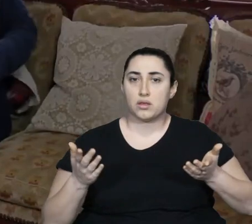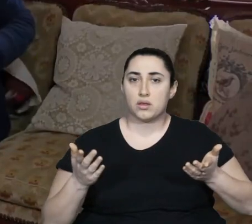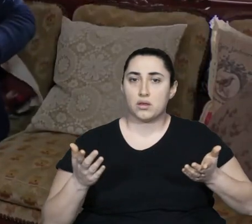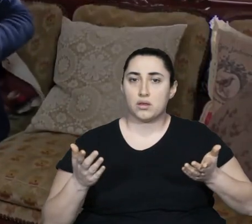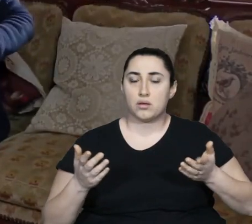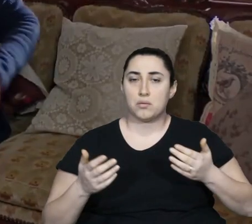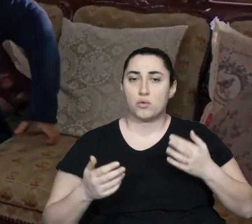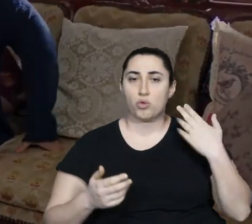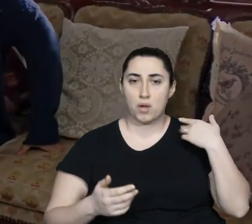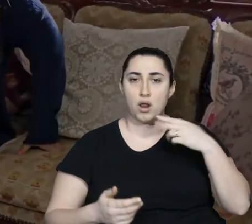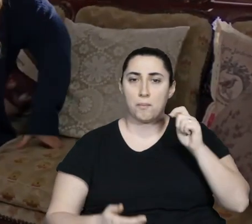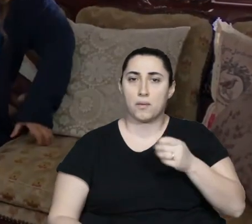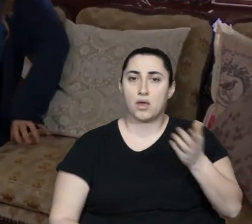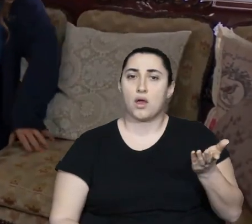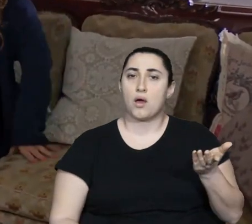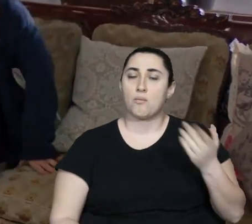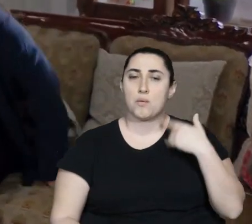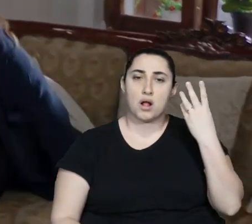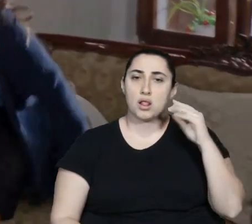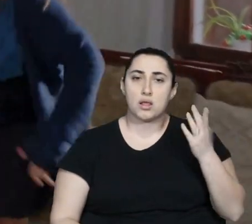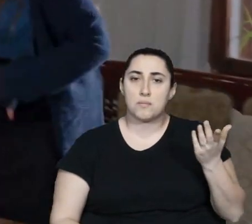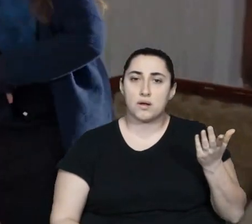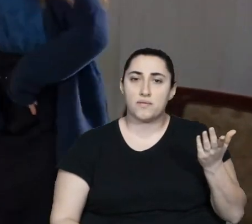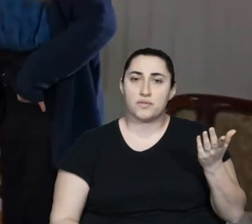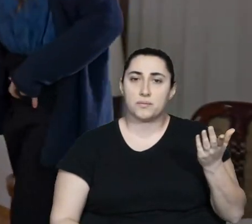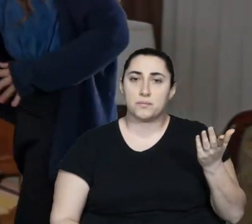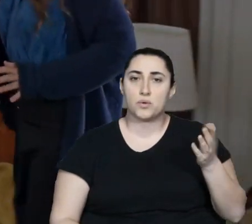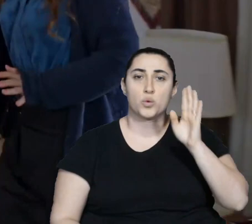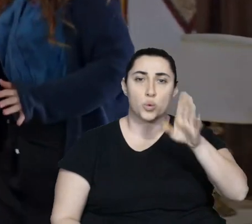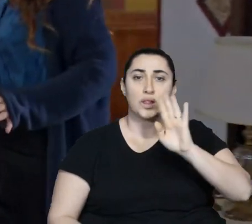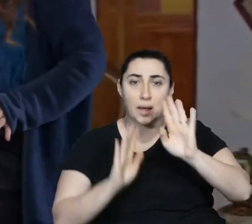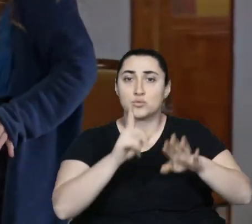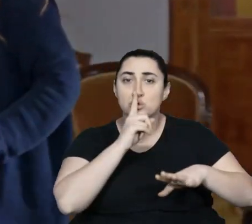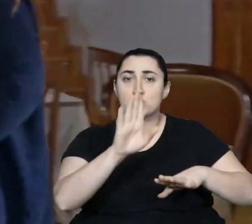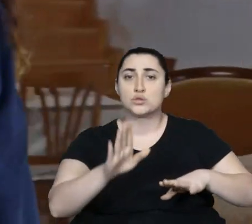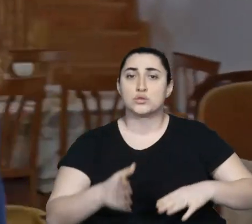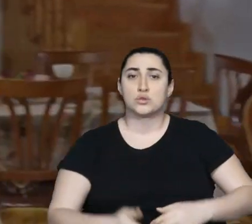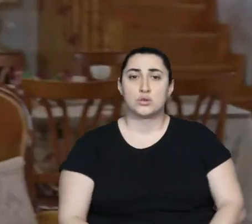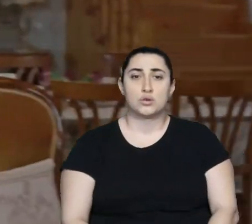çalıyormuş. Mahsus mu yapılıyor arkadaş? Anlamadım ya. Dur tamam sus!